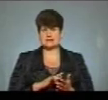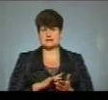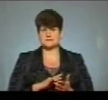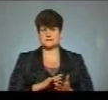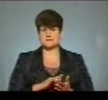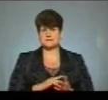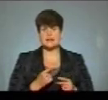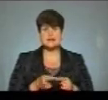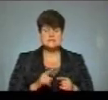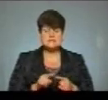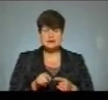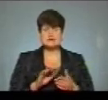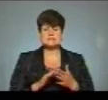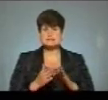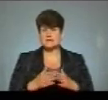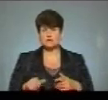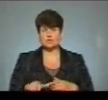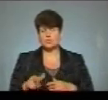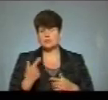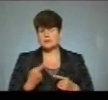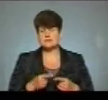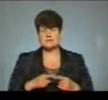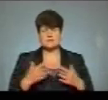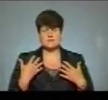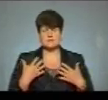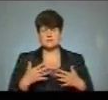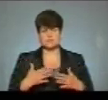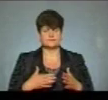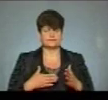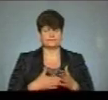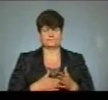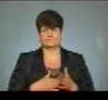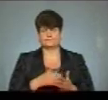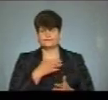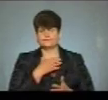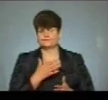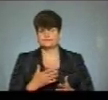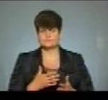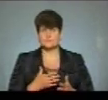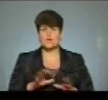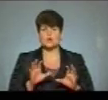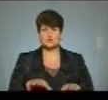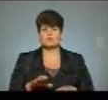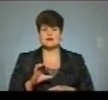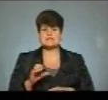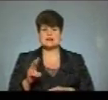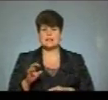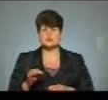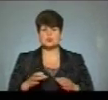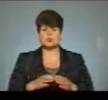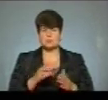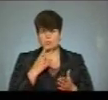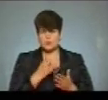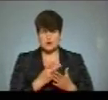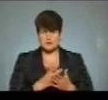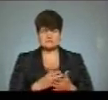це стан цієї дороги нас просто вже довів до крайнощі. Голова Скалацької громади Петро Савончак показує звернення